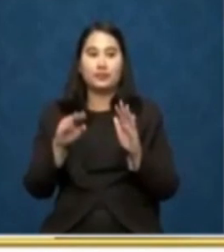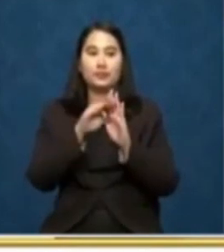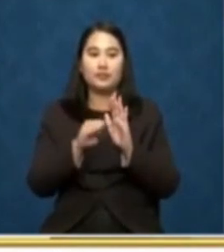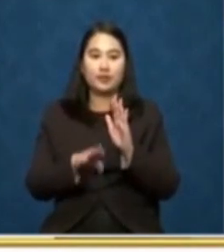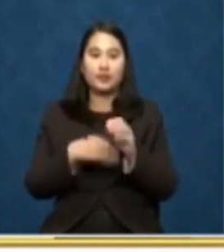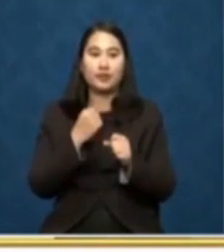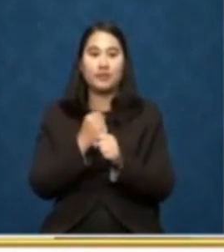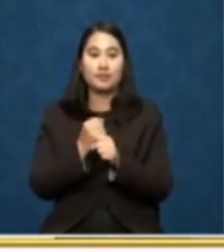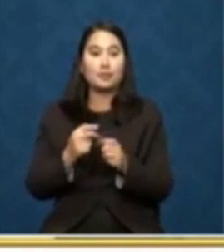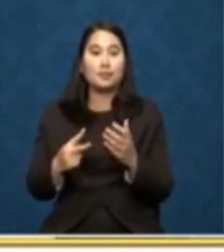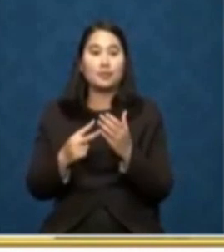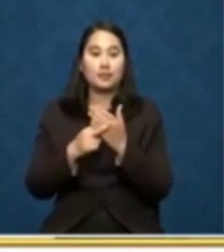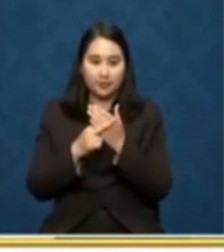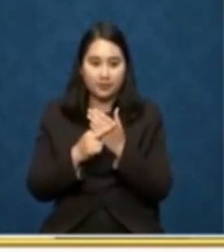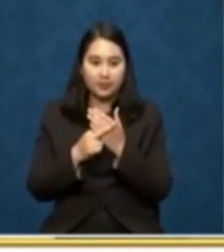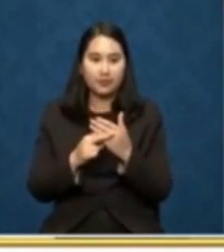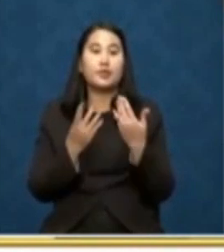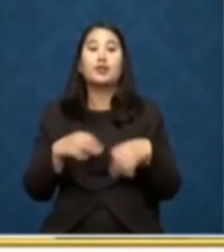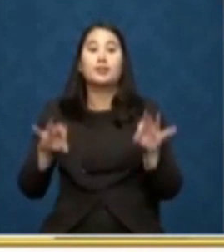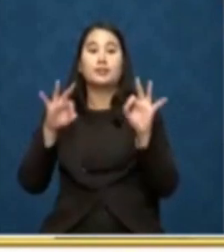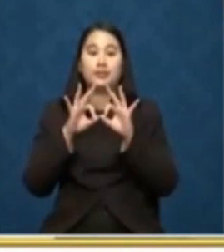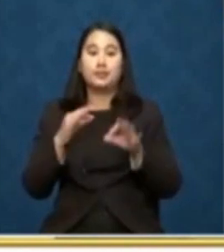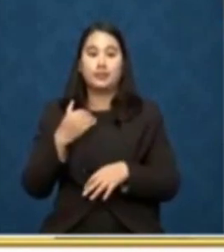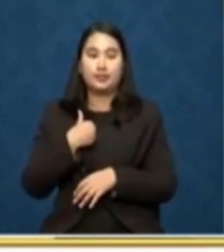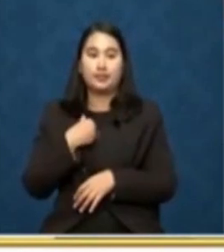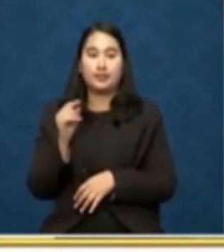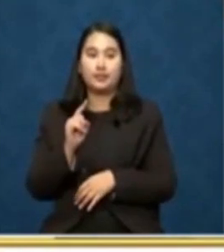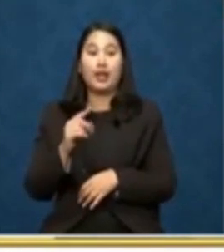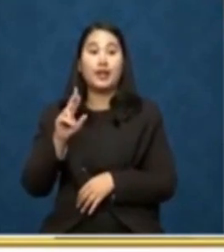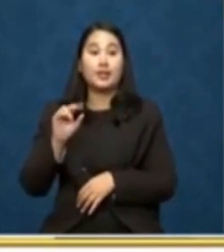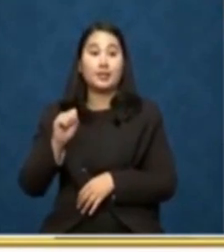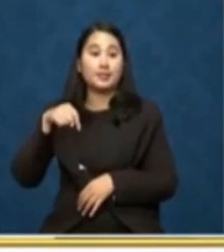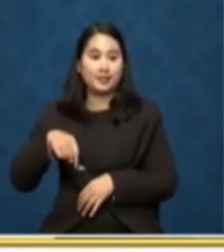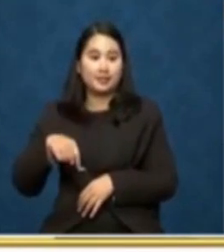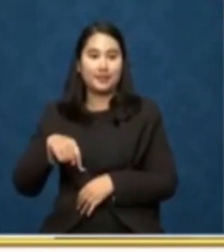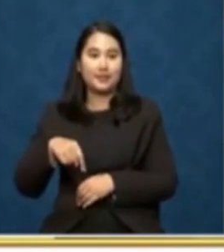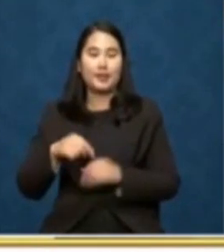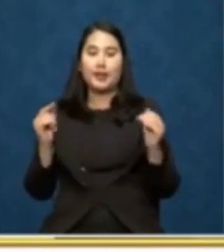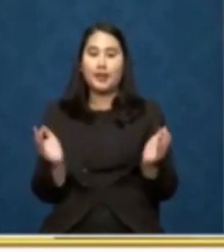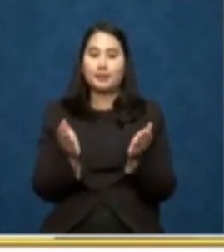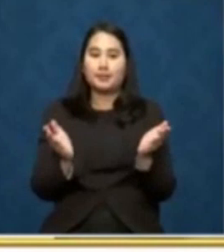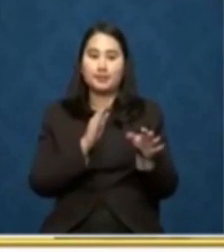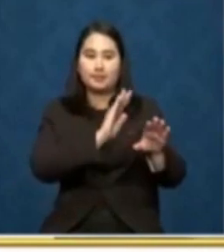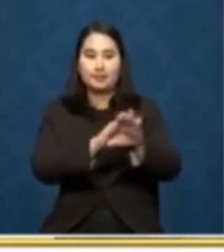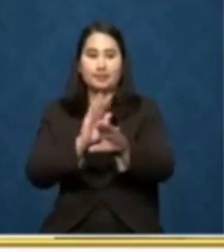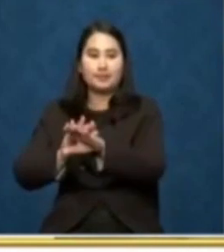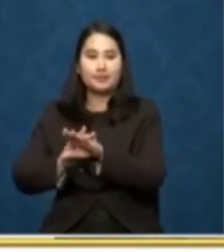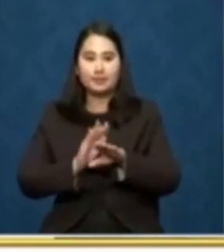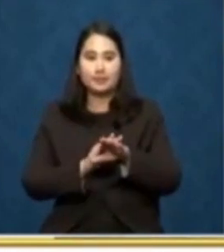กระบวนก์เหานี้จะฉะง้ักและเป็อยางย้งท่านประทานที่รัฐษภาจะคอยกระตุ้น